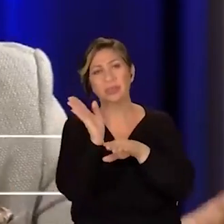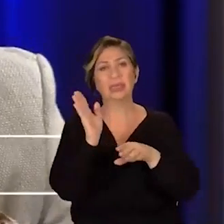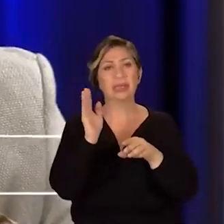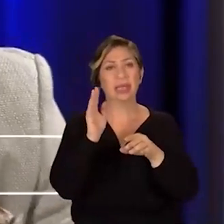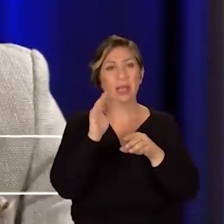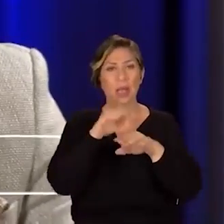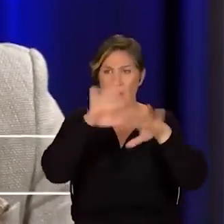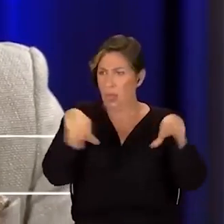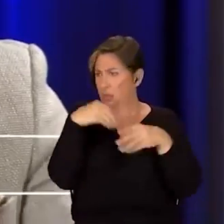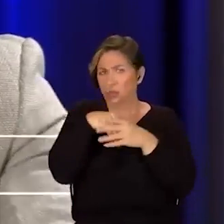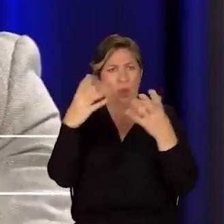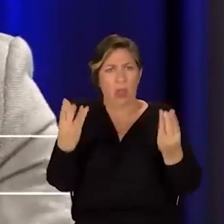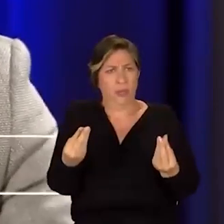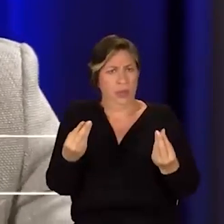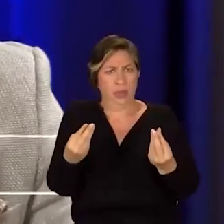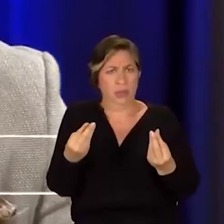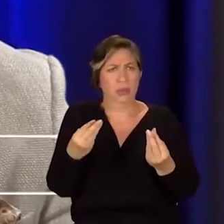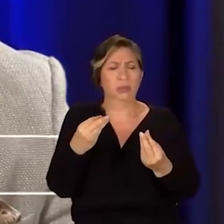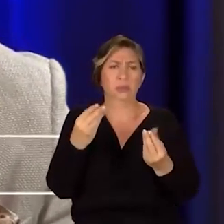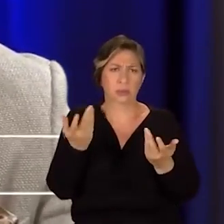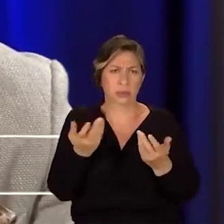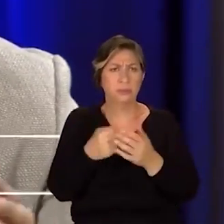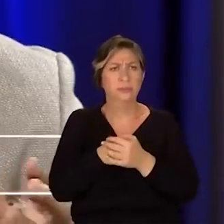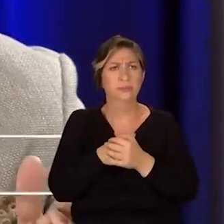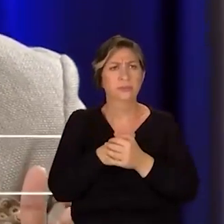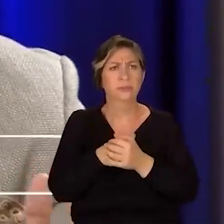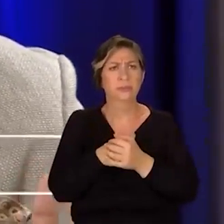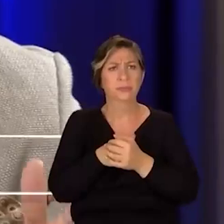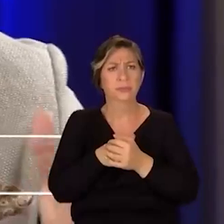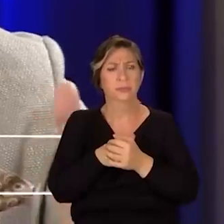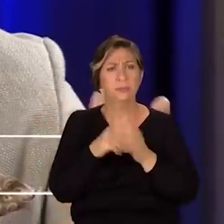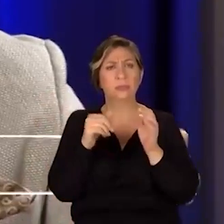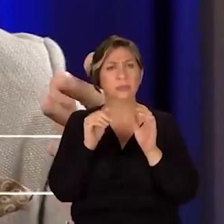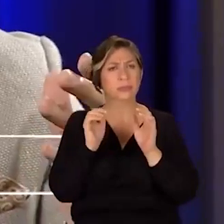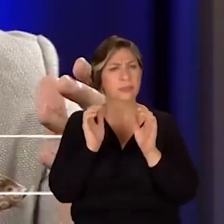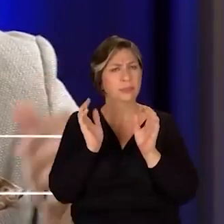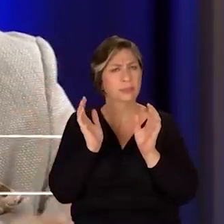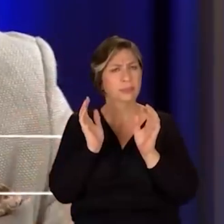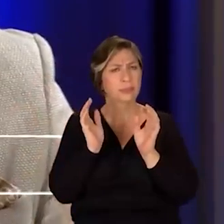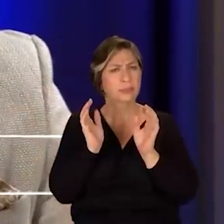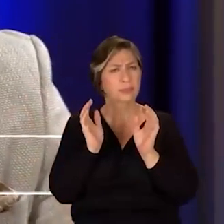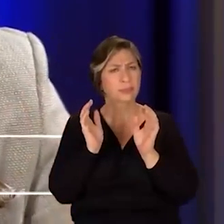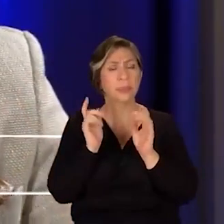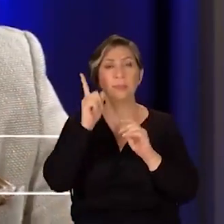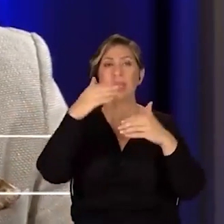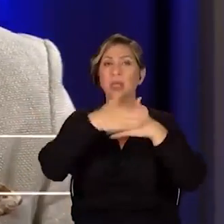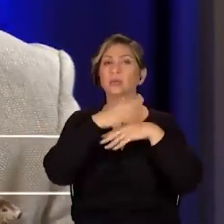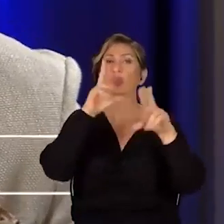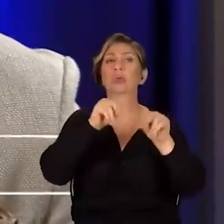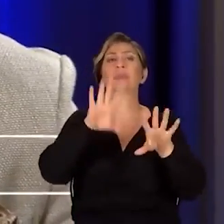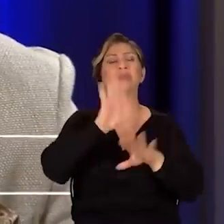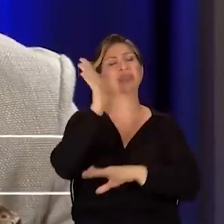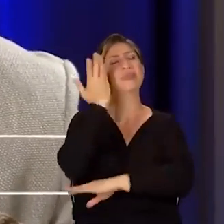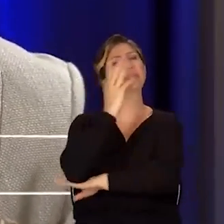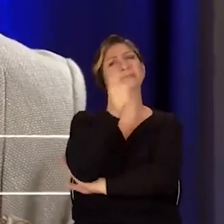sıra herkes için konuşuyorum. Yani istisnalar kaydeyi bozar tabii ki de. Bozmaz. Şimdi şöyle düşünün. Bir gece uyuyamadınız,